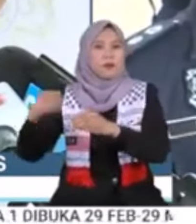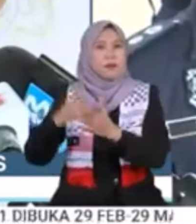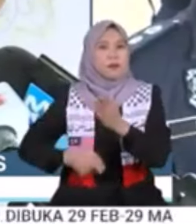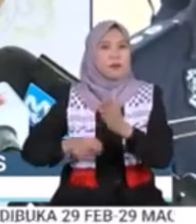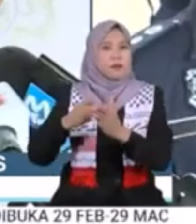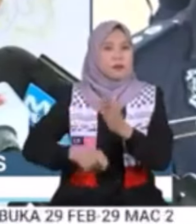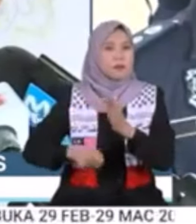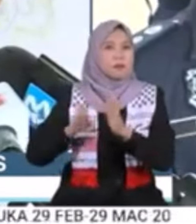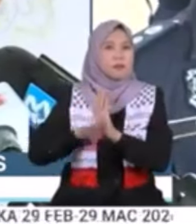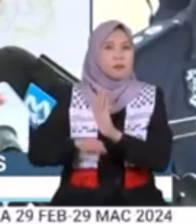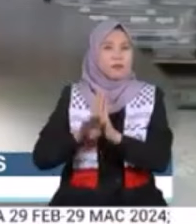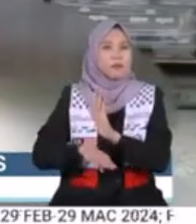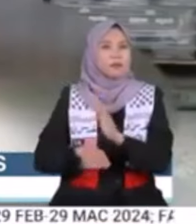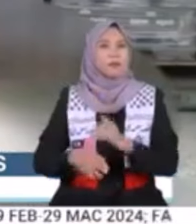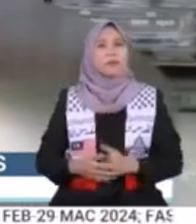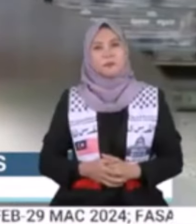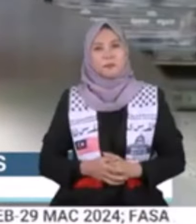harga yang lebih murah.